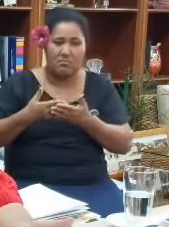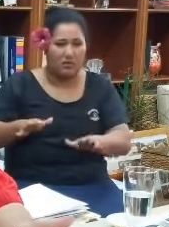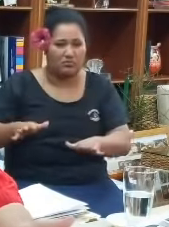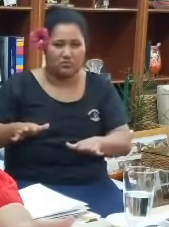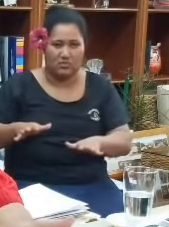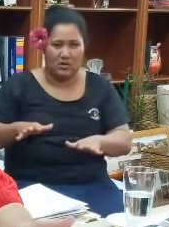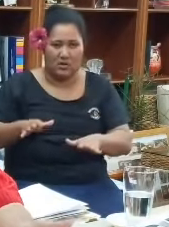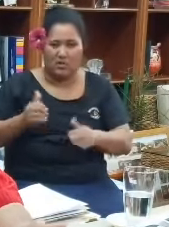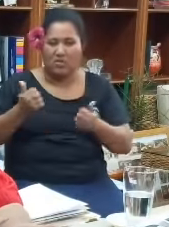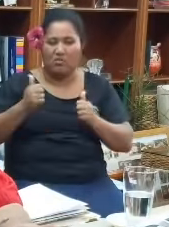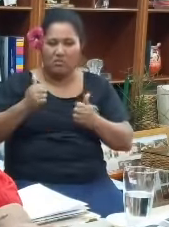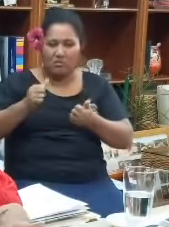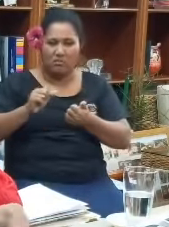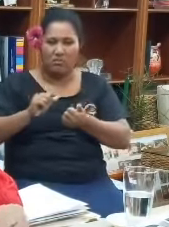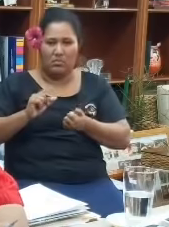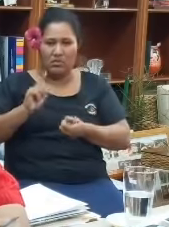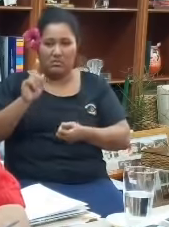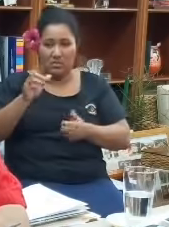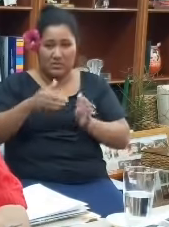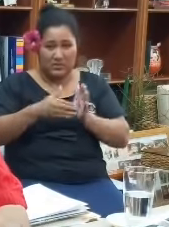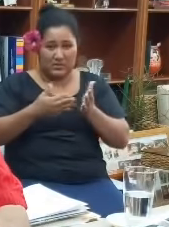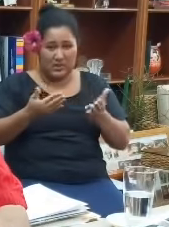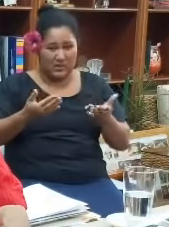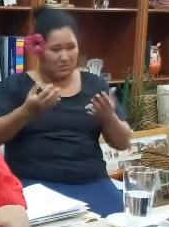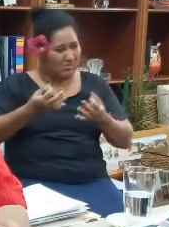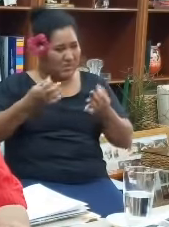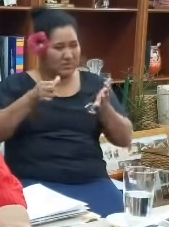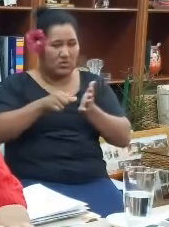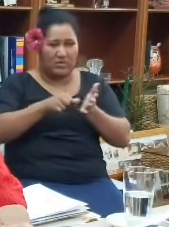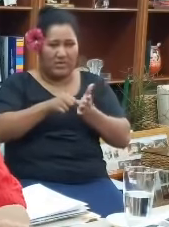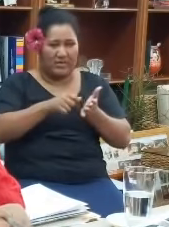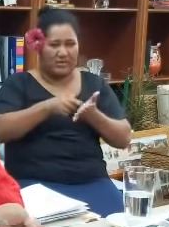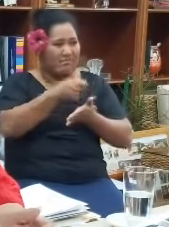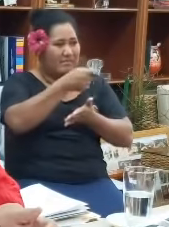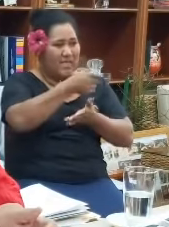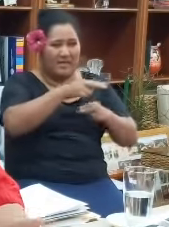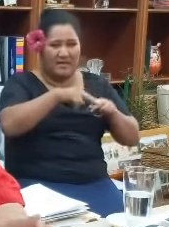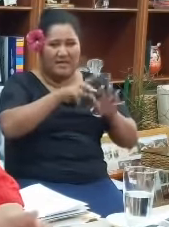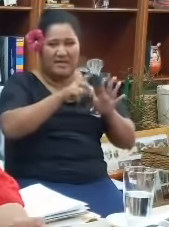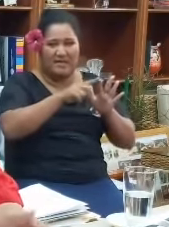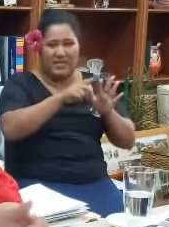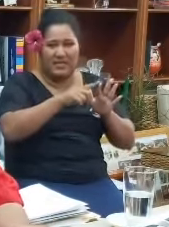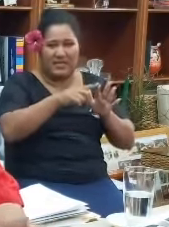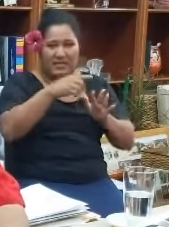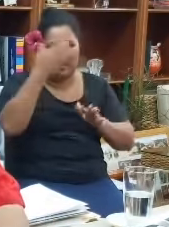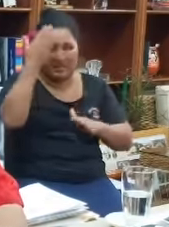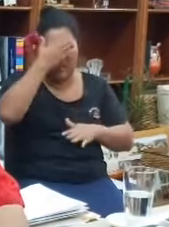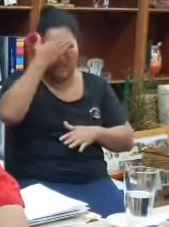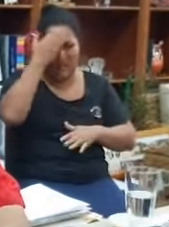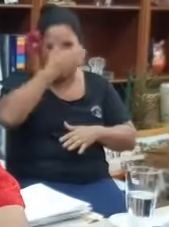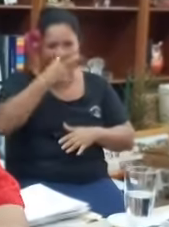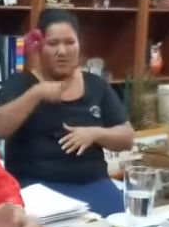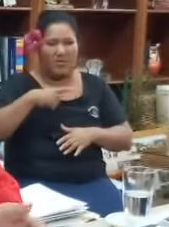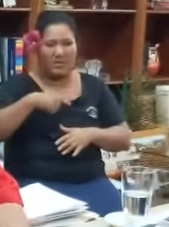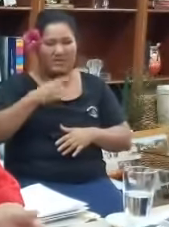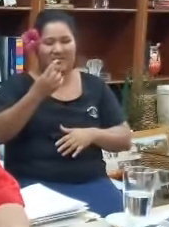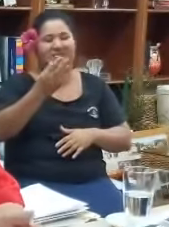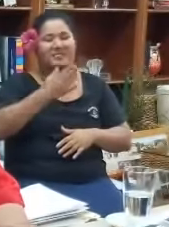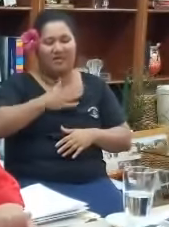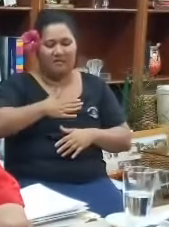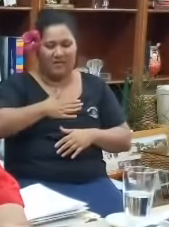Lea wa atu. A wale se kupe konge pili fanga. Mangakwa yang awi,